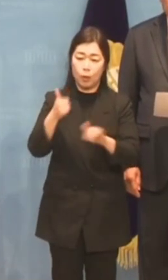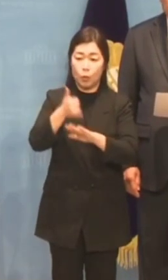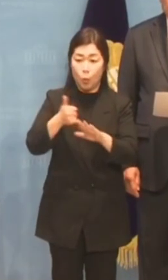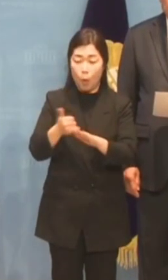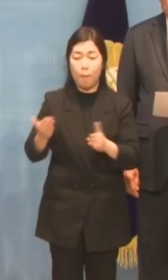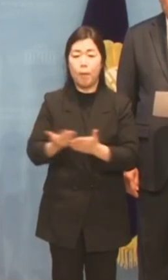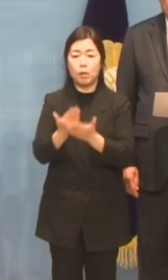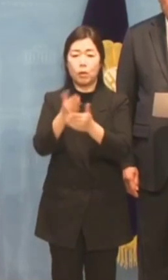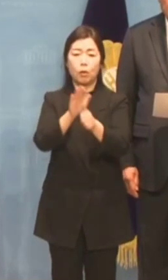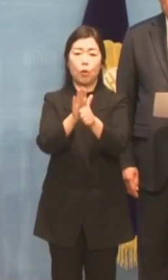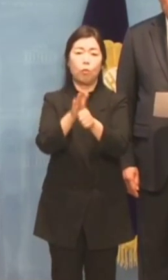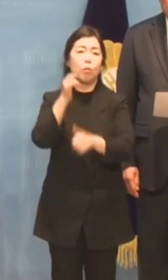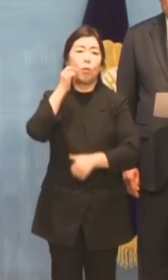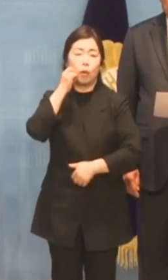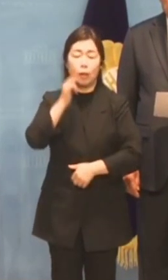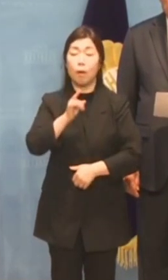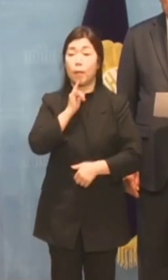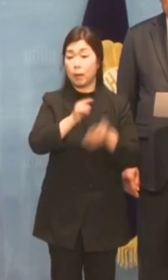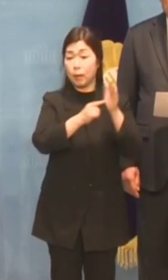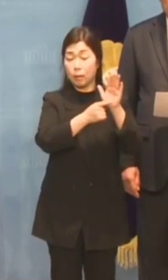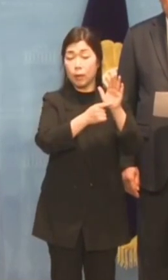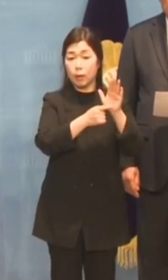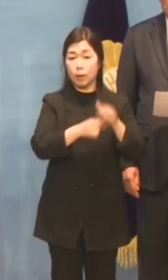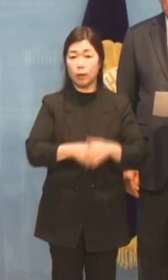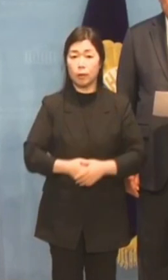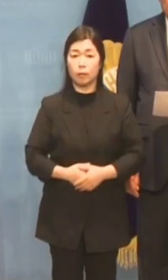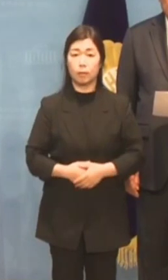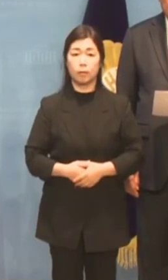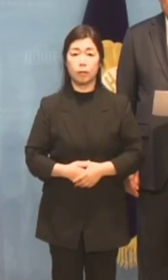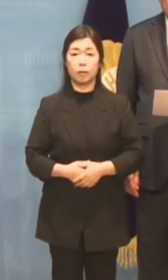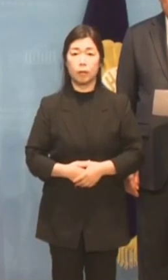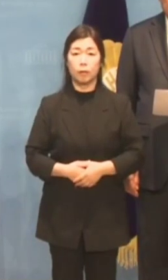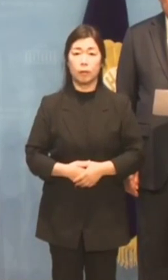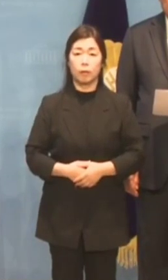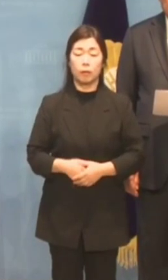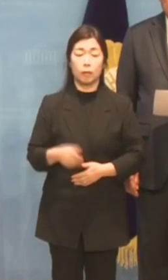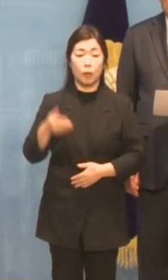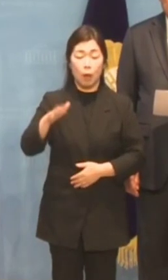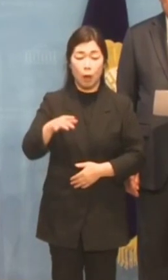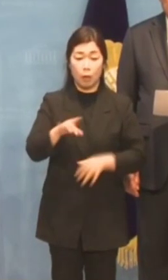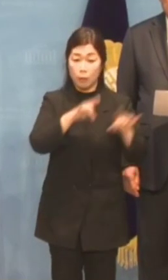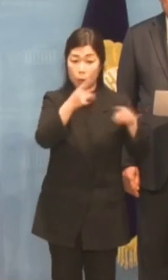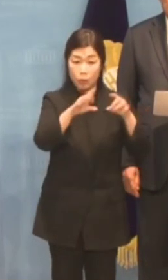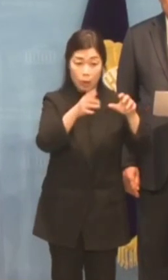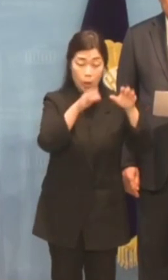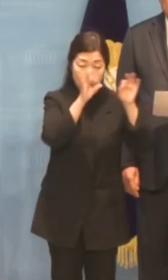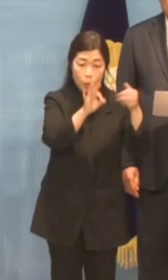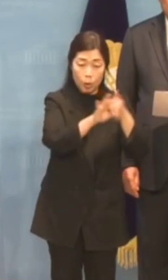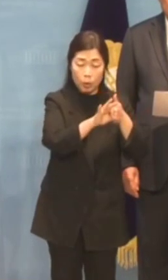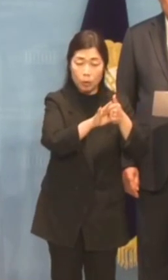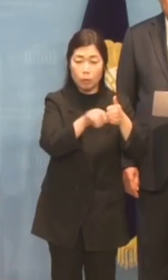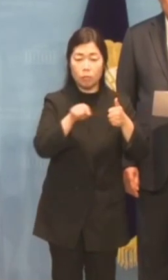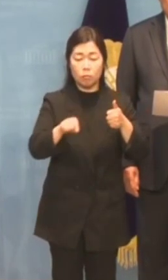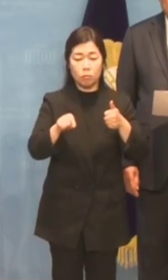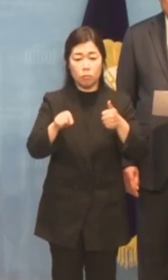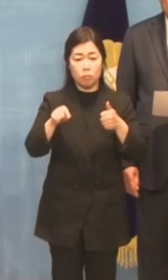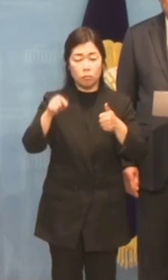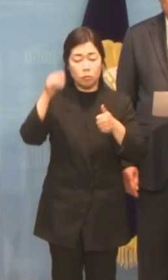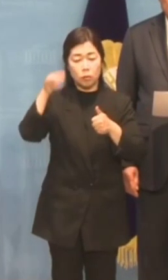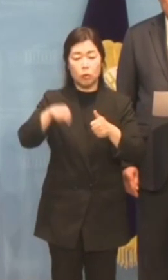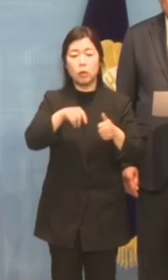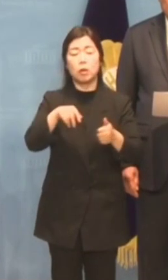발전에 도움이 안 된다고 주장합니다. 그런데 태국은 우리 당의 안과